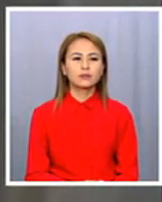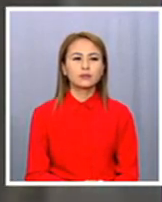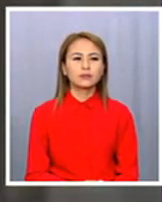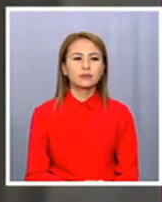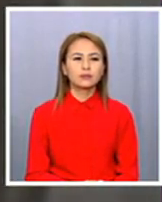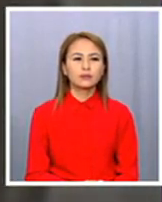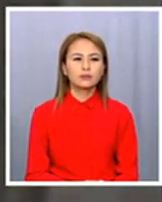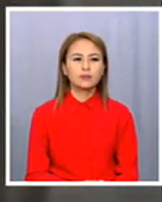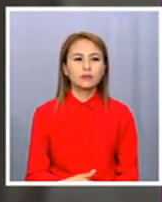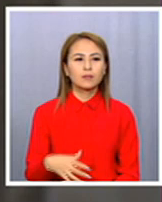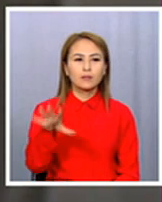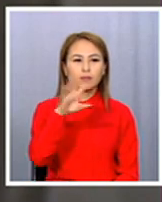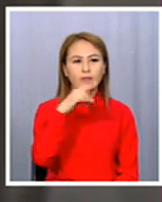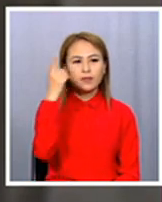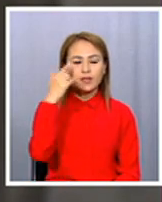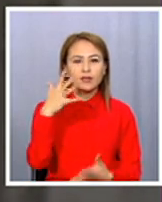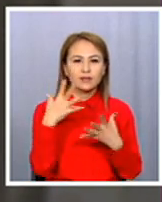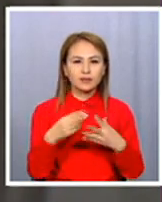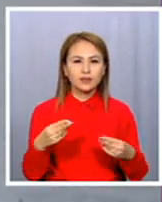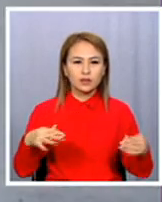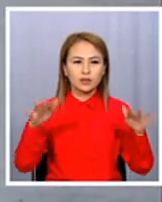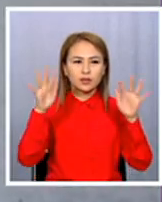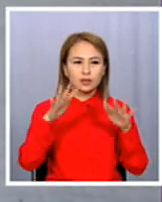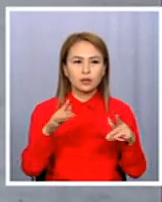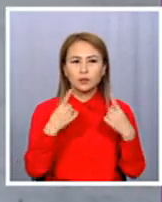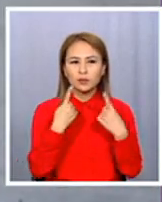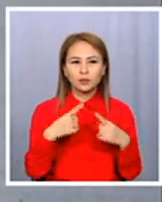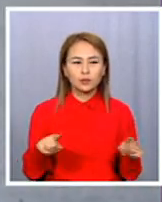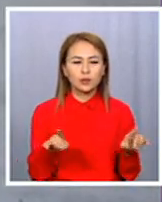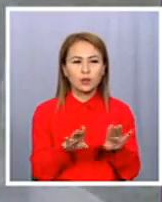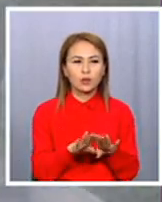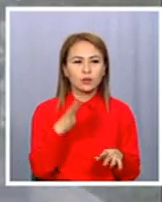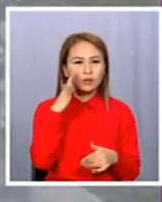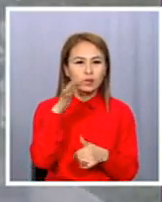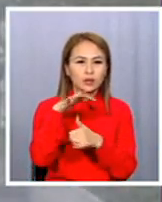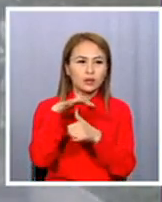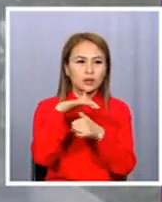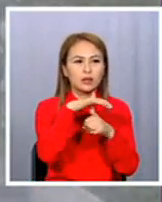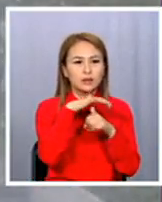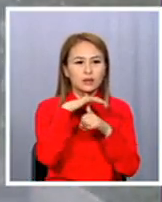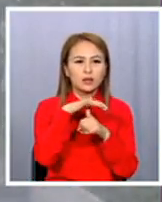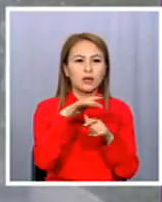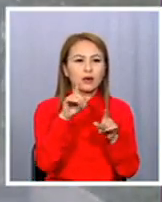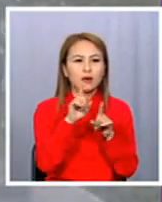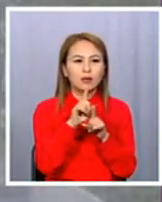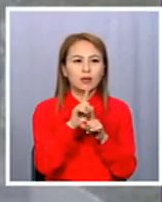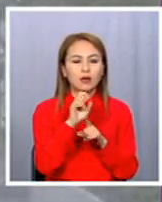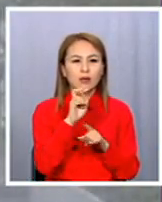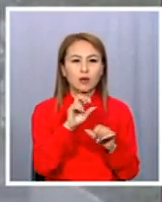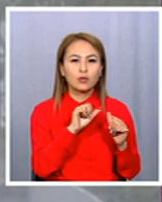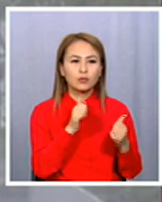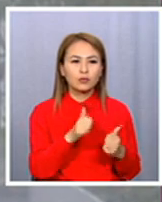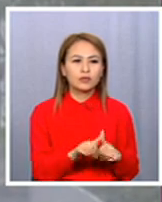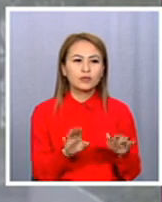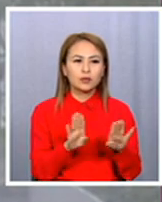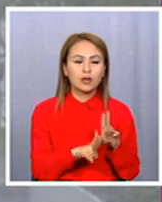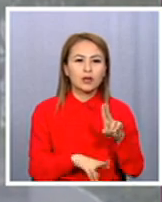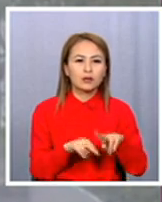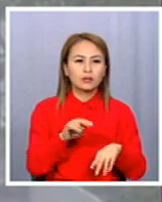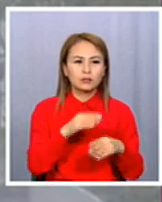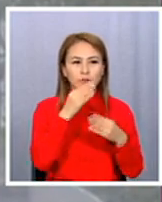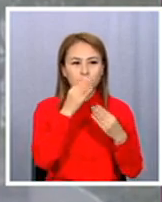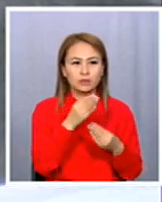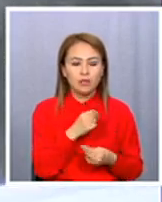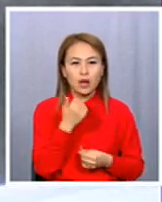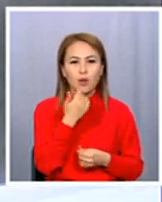тамашалайық. Бәріміз үшін көктемгі жаңбырдың әсері ерекше. Қолымызға қолшатырымызды алып, романтикалық күйге бөленіп, көңіл күйімізде жайлана түсет. Ал сіз